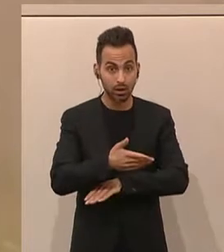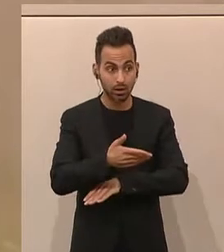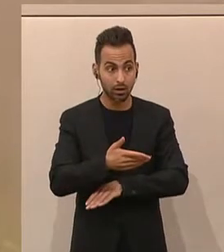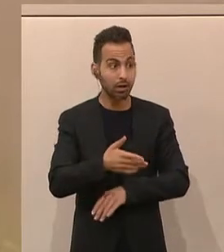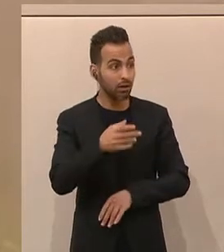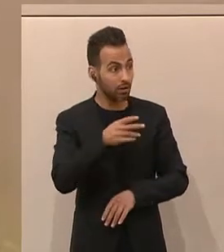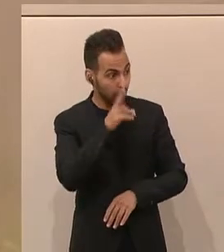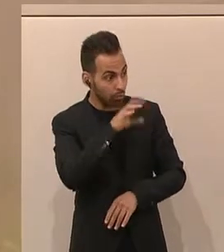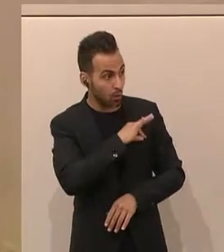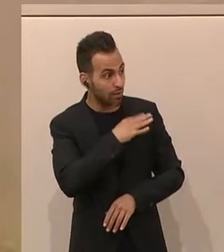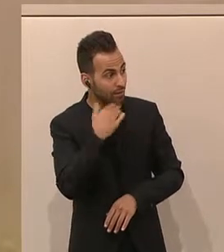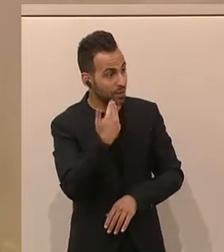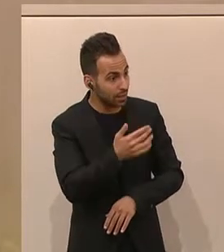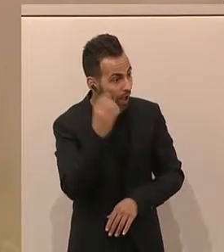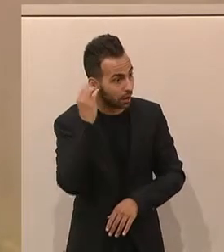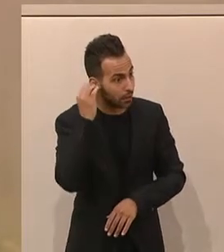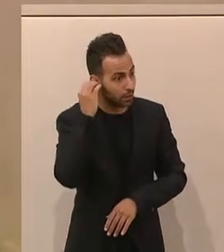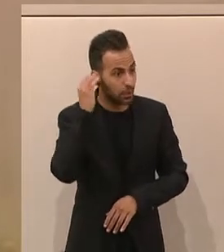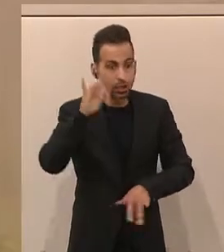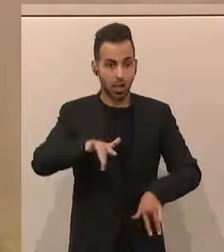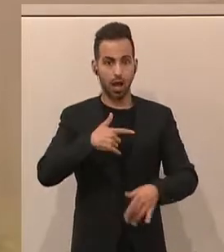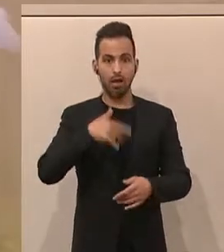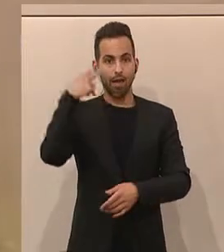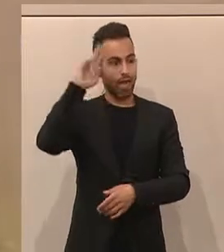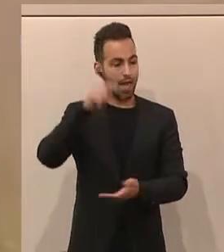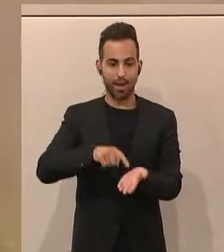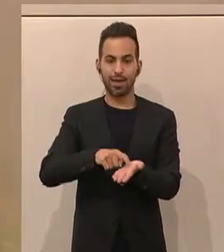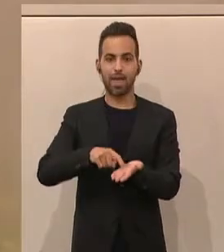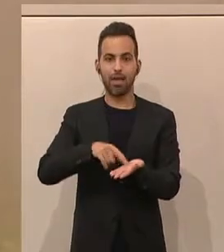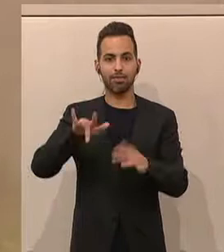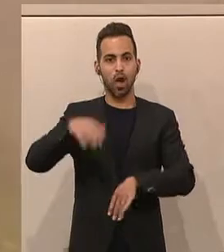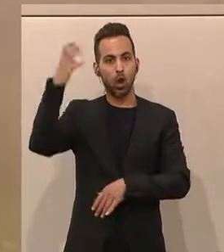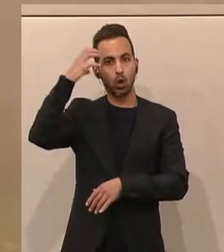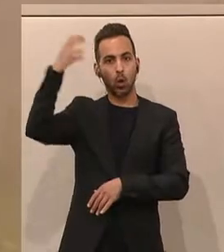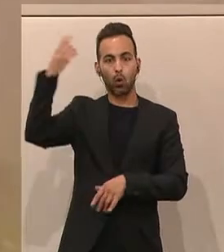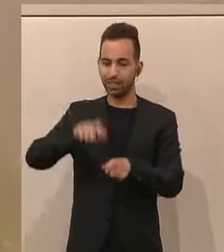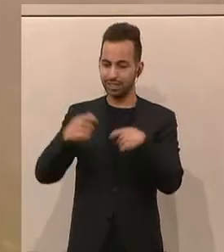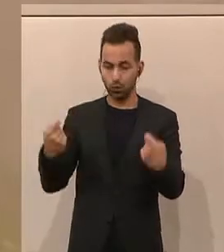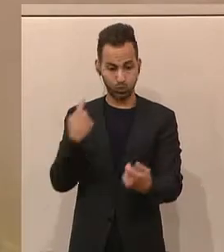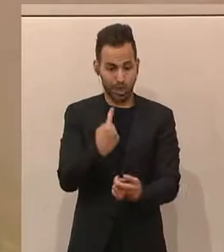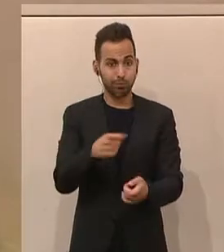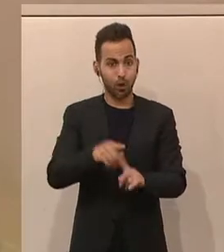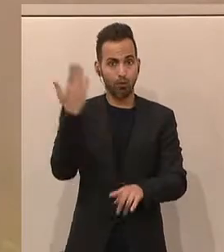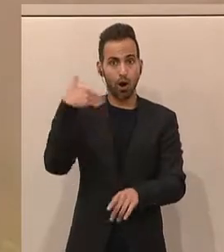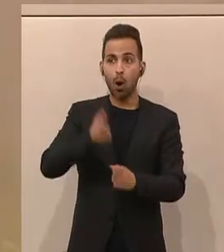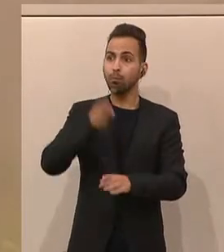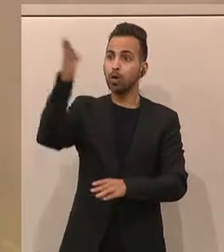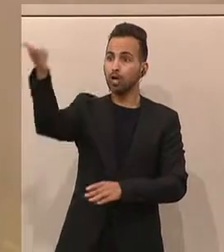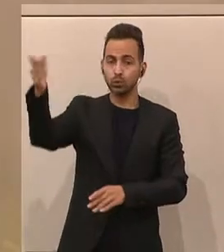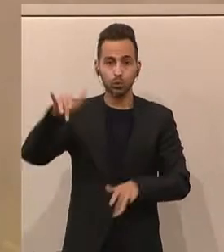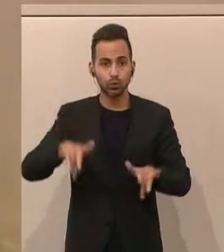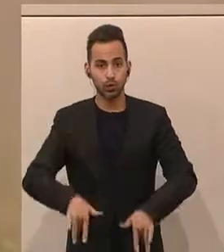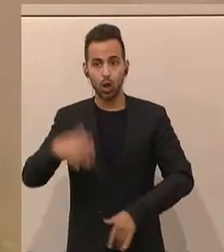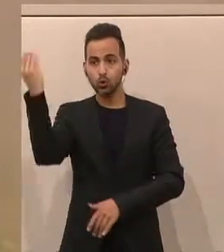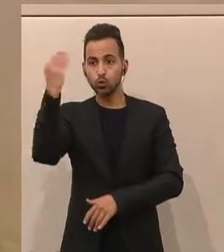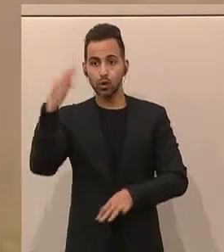Schule sind wichtig. Ich habe hier einen vom Herrn Kern in der Kronenzeitung dokumentiert. Oder auch hier in der Heute, auch mit einem